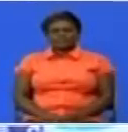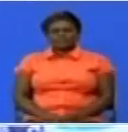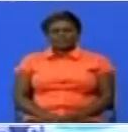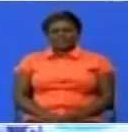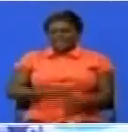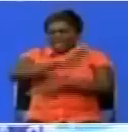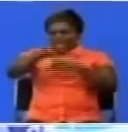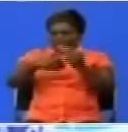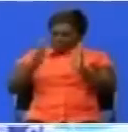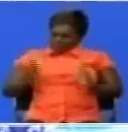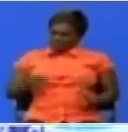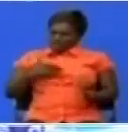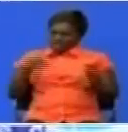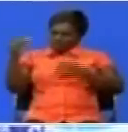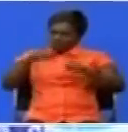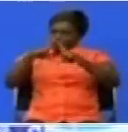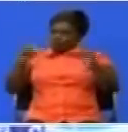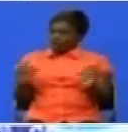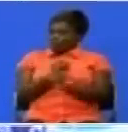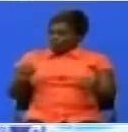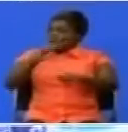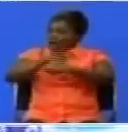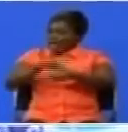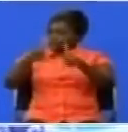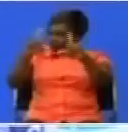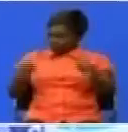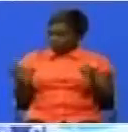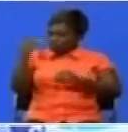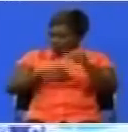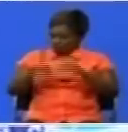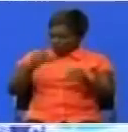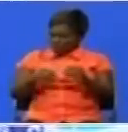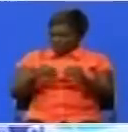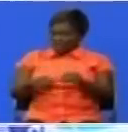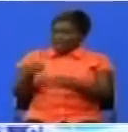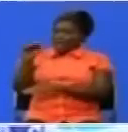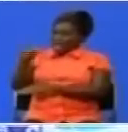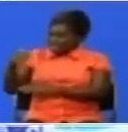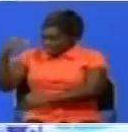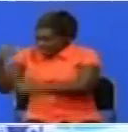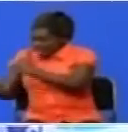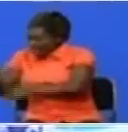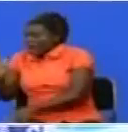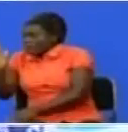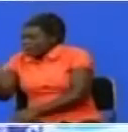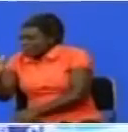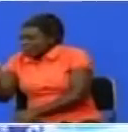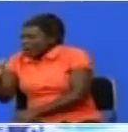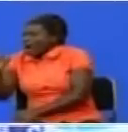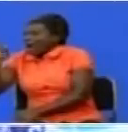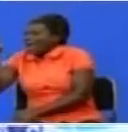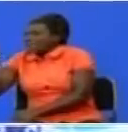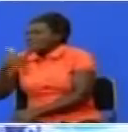Kila mtu ambaye hana kura achukue nini? Kura. Kila mtu aulize jirani yake ambaye hana